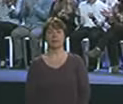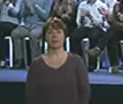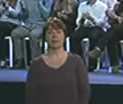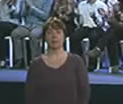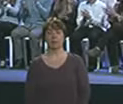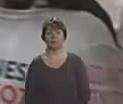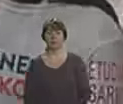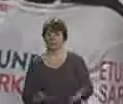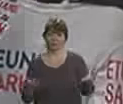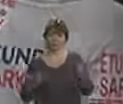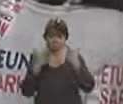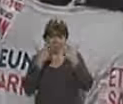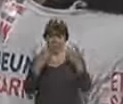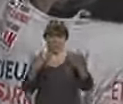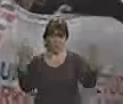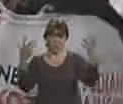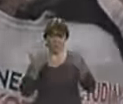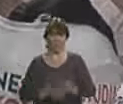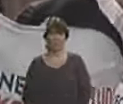Tout est ainsi.